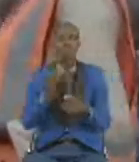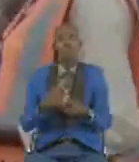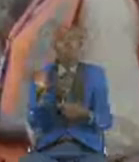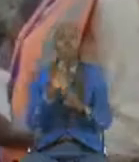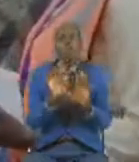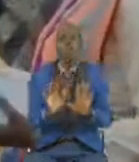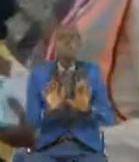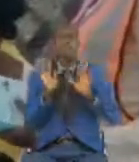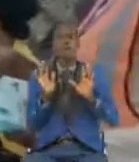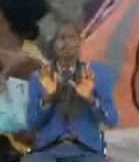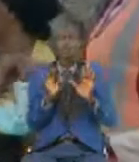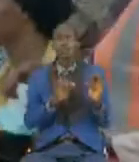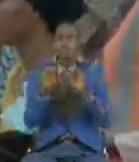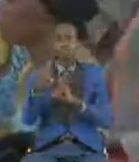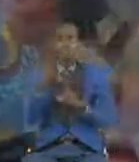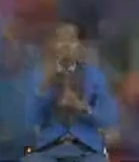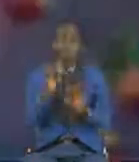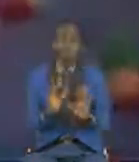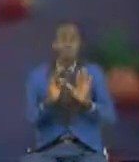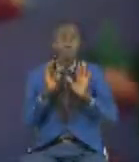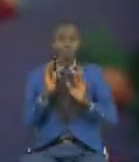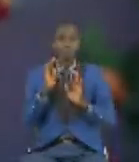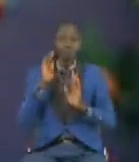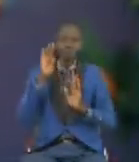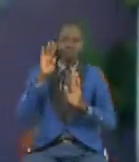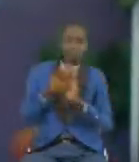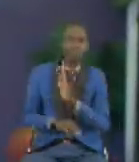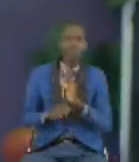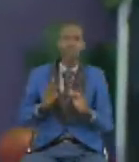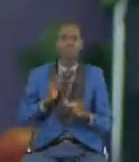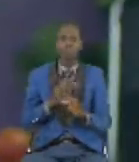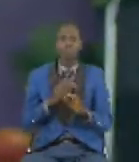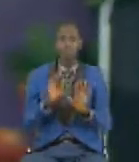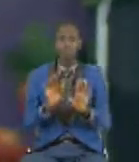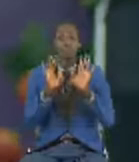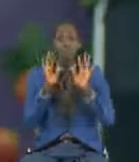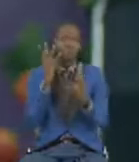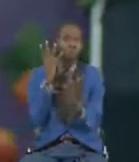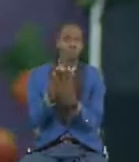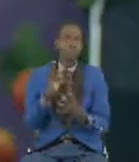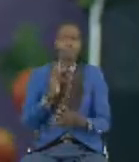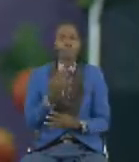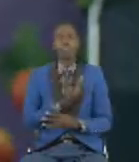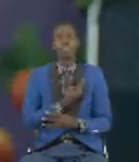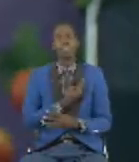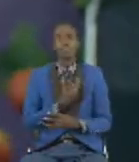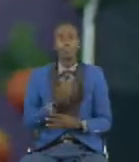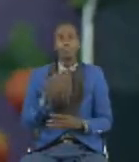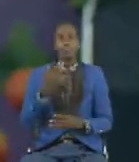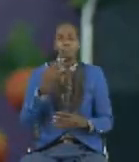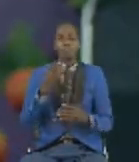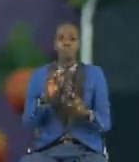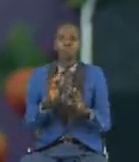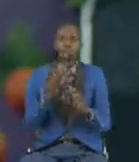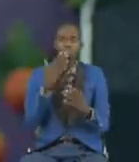la peur emprisonne les gens. La timidité emprisonne les gens. La mauvaise